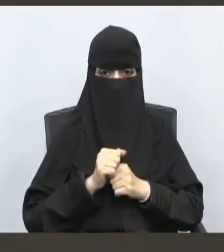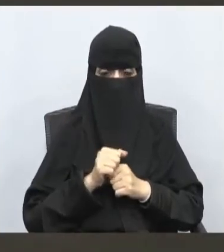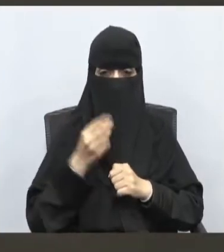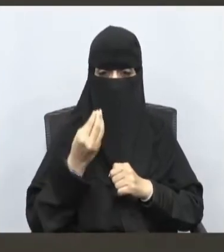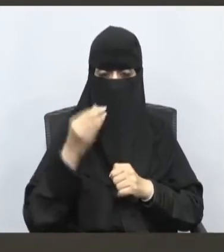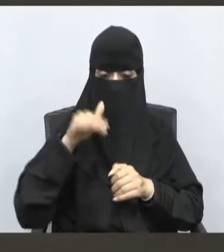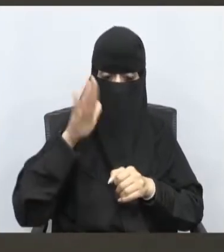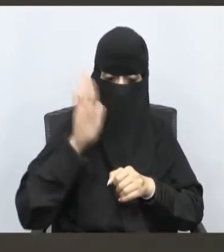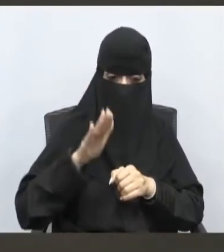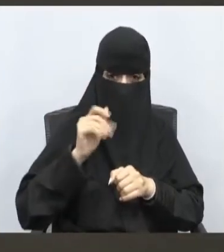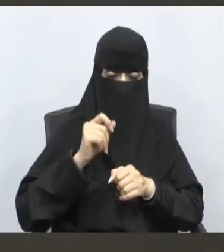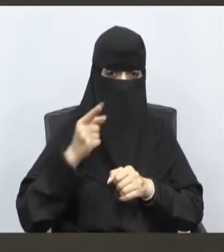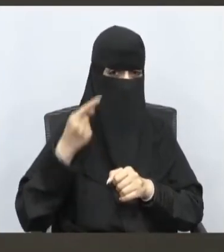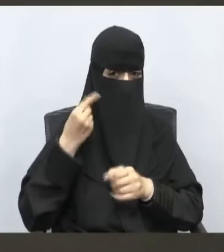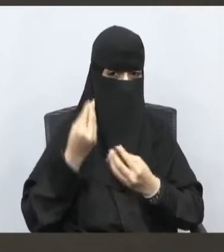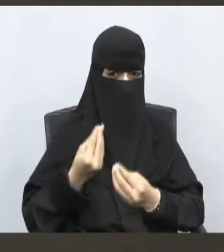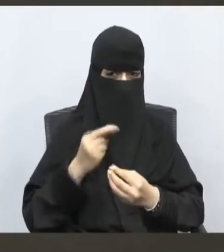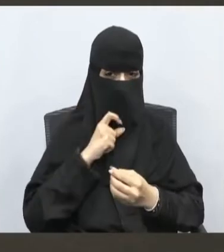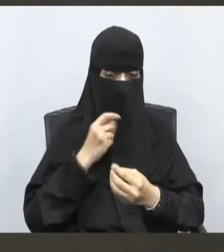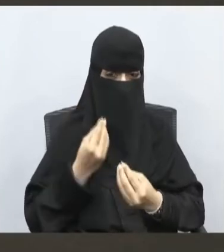برفق، كيف كان الصوت؟